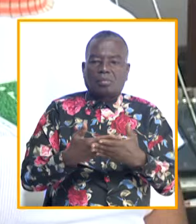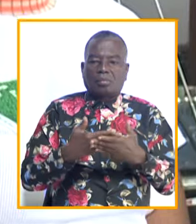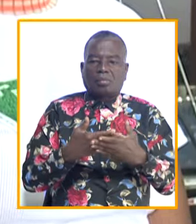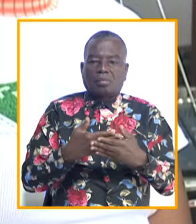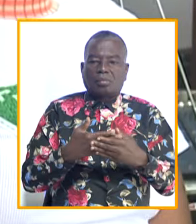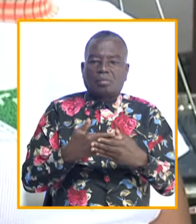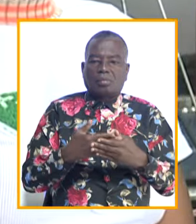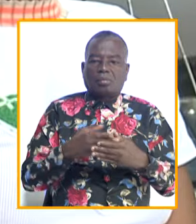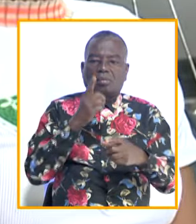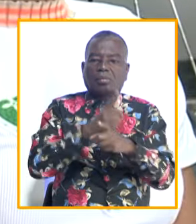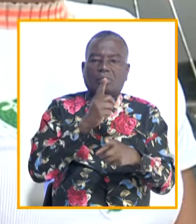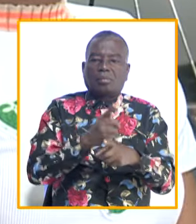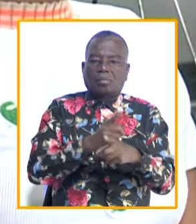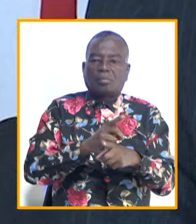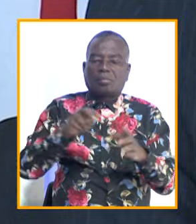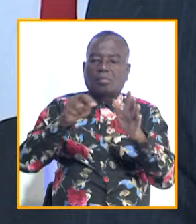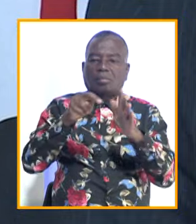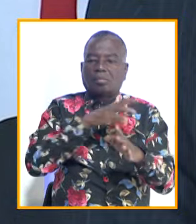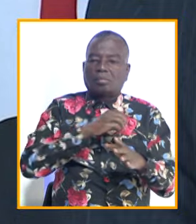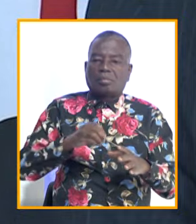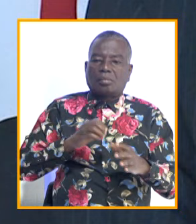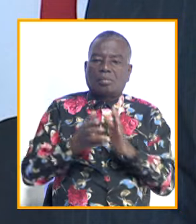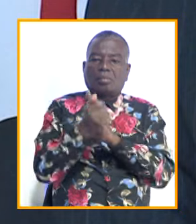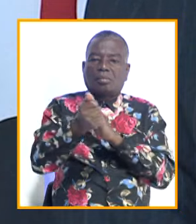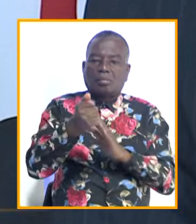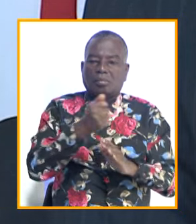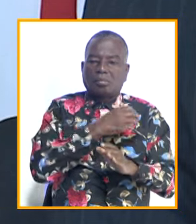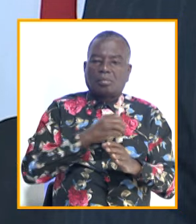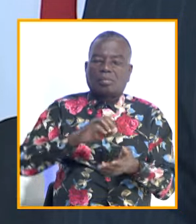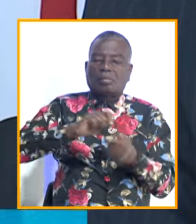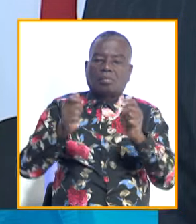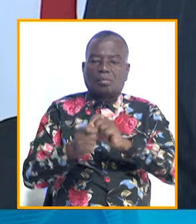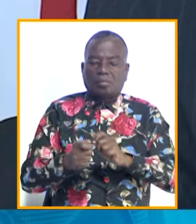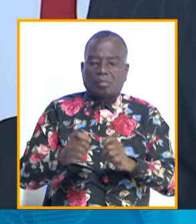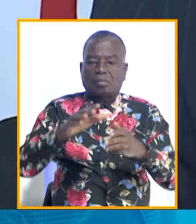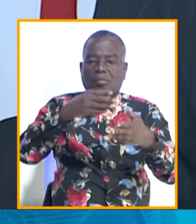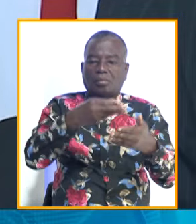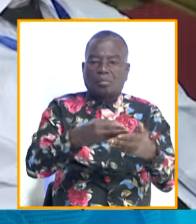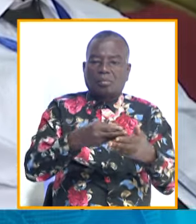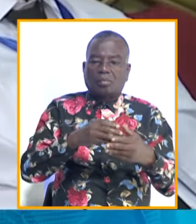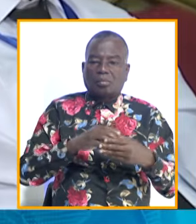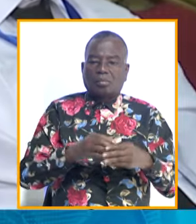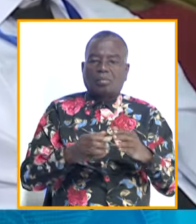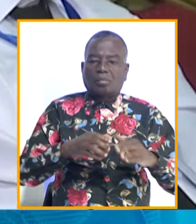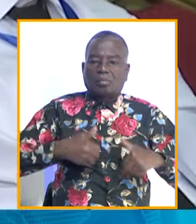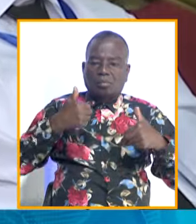informels. Garantir des normes de qualité et de sécurité élevées, améliorer l'accessibilité aux soins, encourager une utilisation